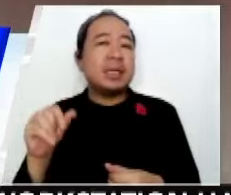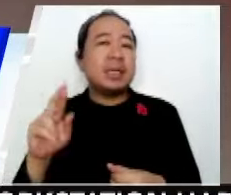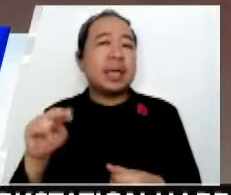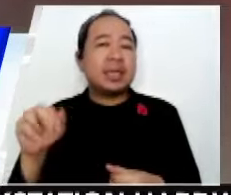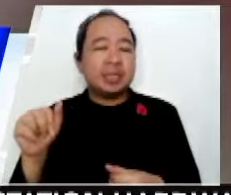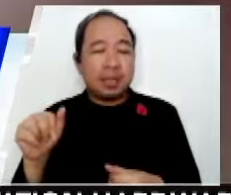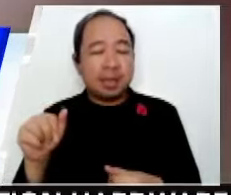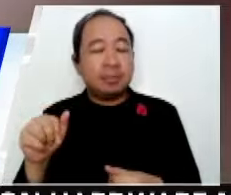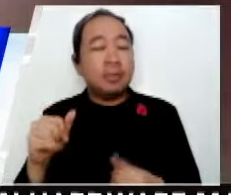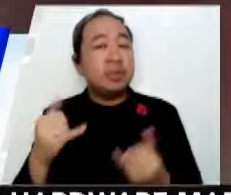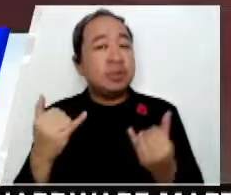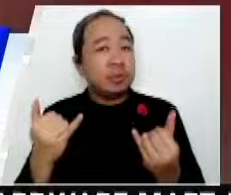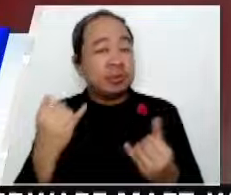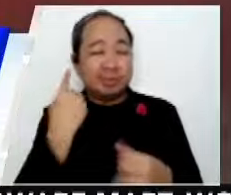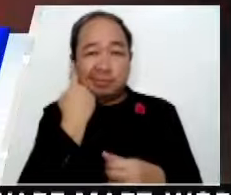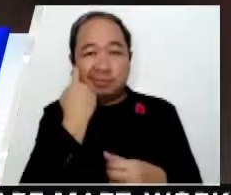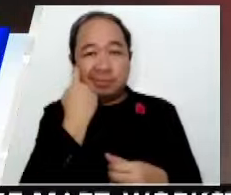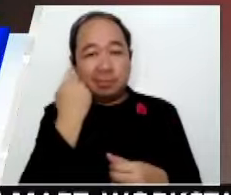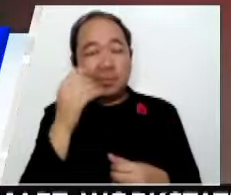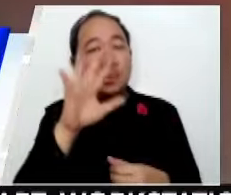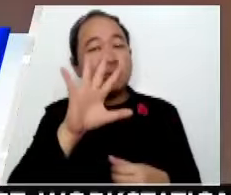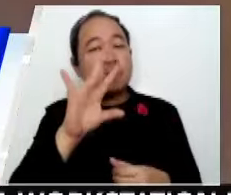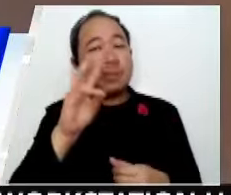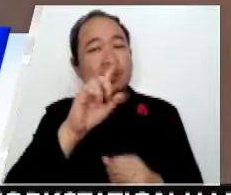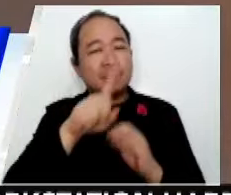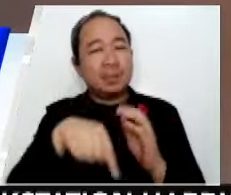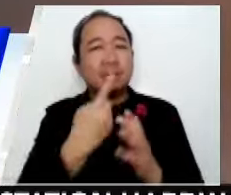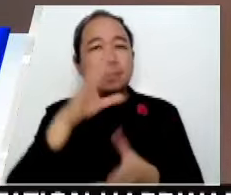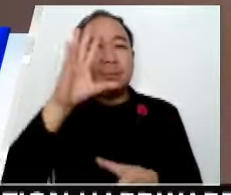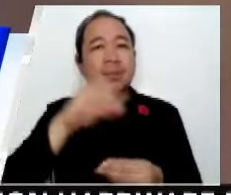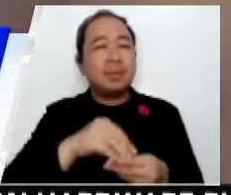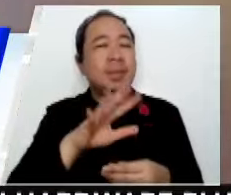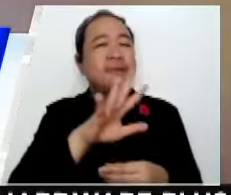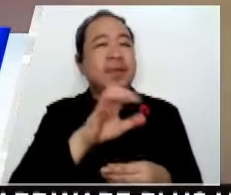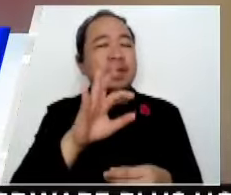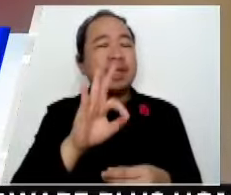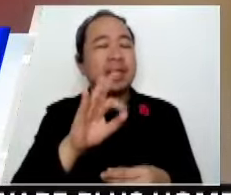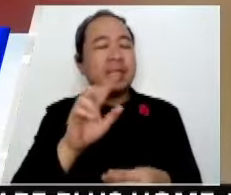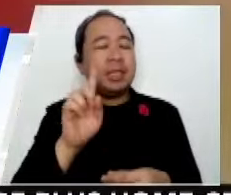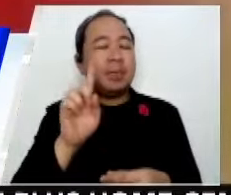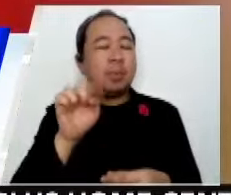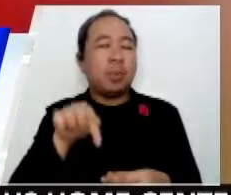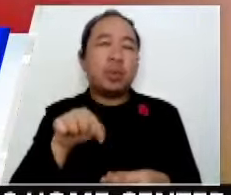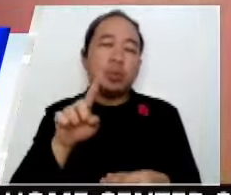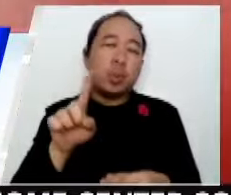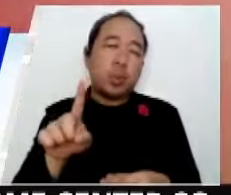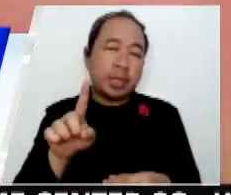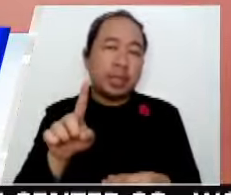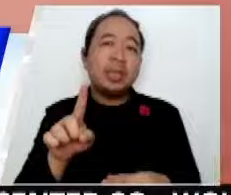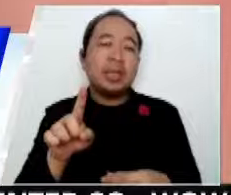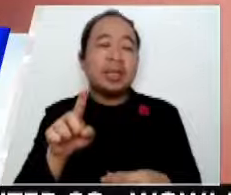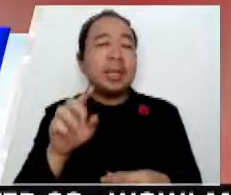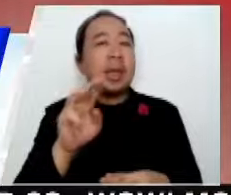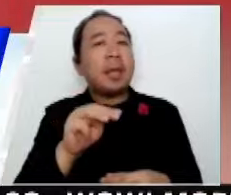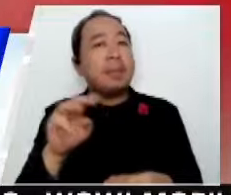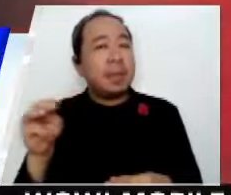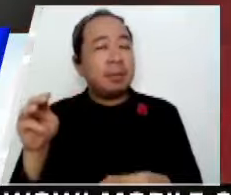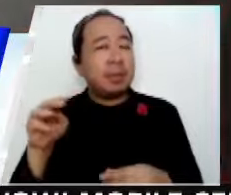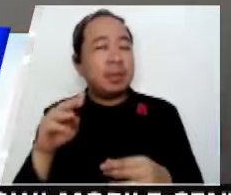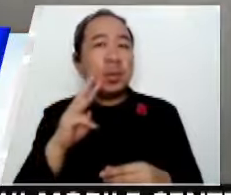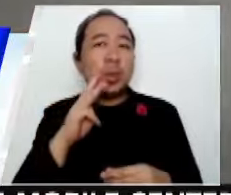ko nga kanina, 57 hours, nasa 590.1 millimeters of rain ang naibagsak na nitong enhanced habagat